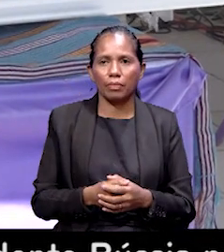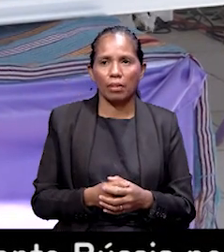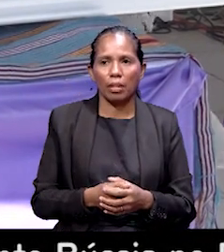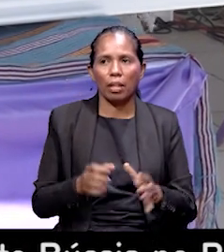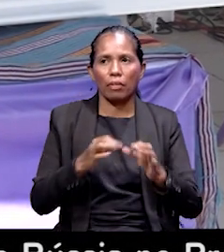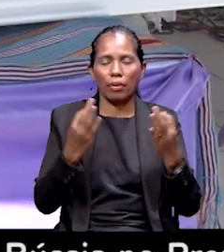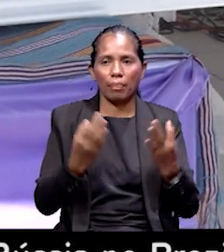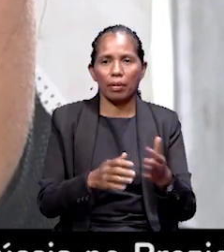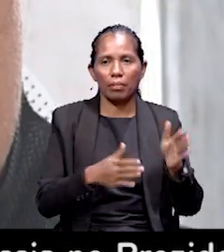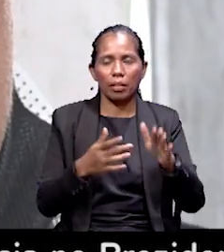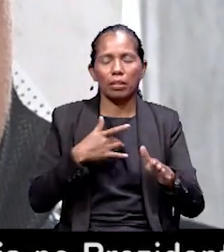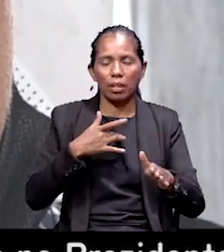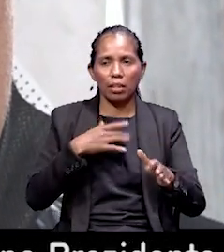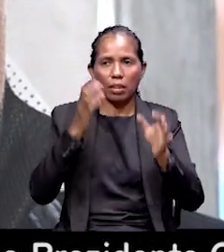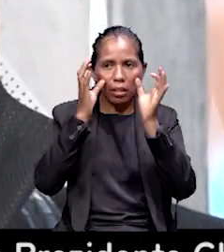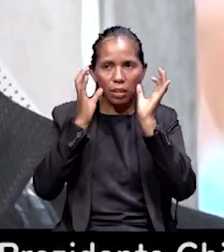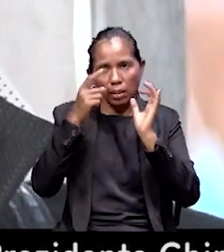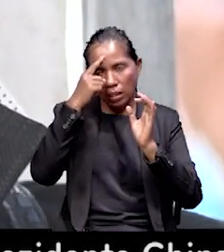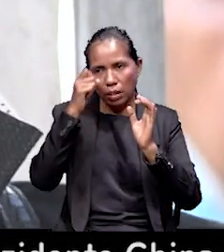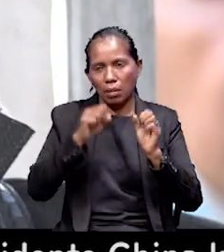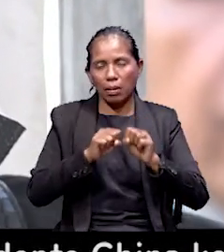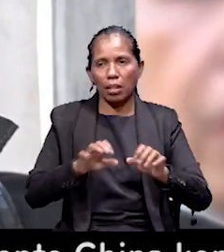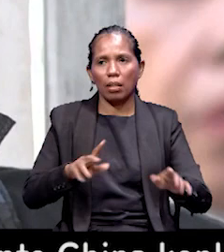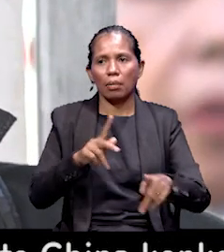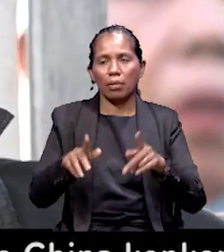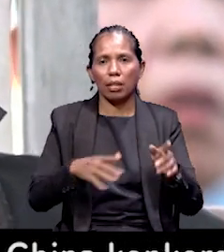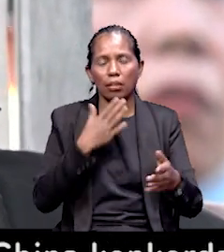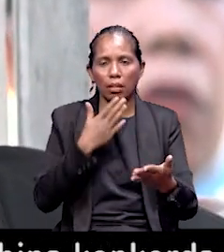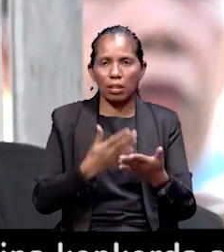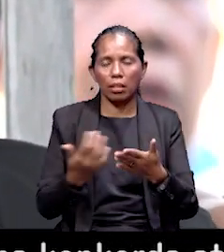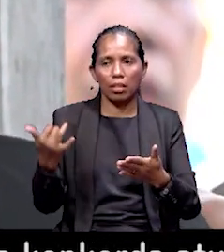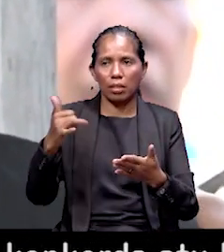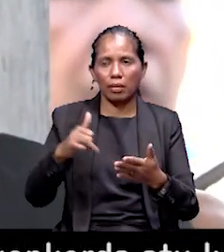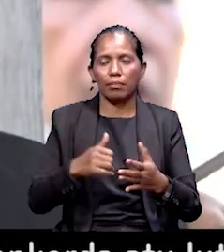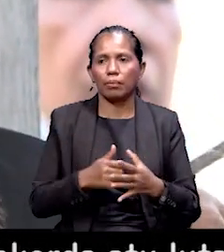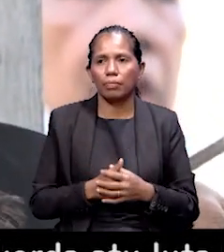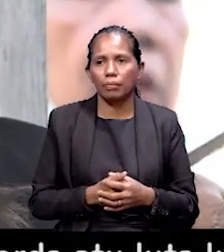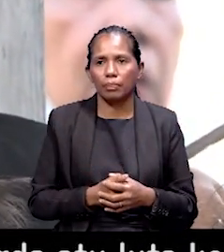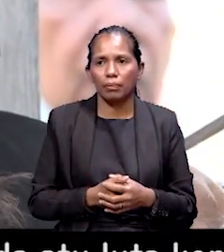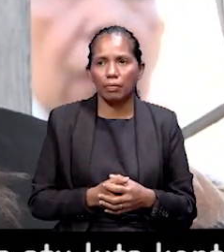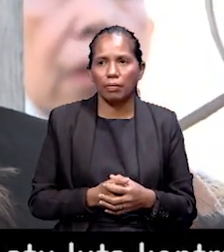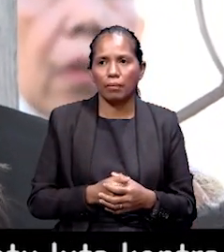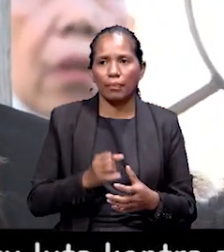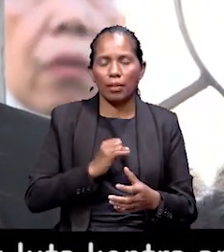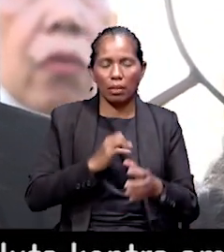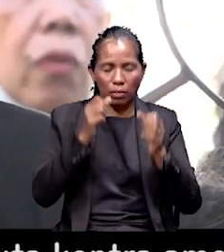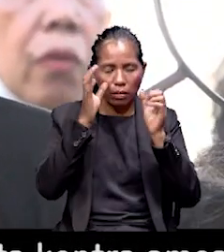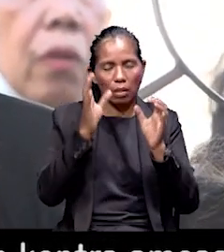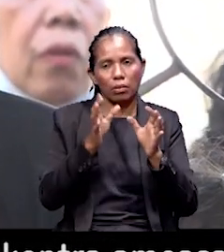familia matebian senti todan tebes, tamba lakon ema dia kida iha sirani leet. Hau lakon ni tristeza bo tida